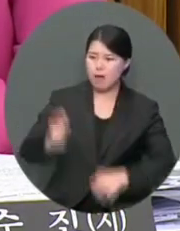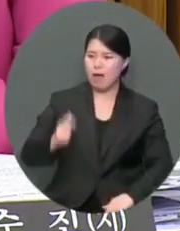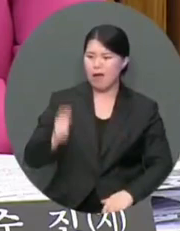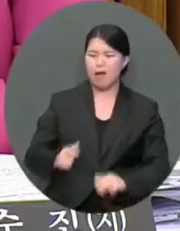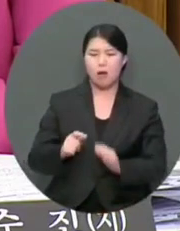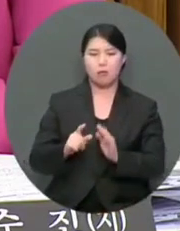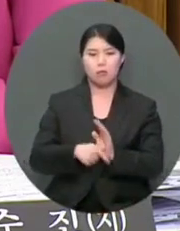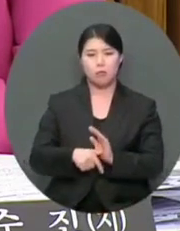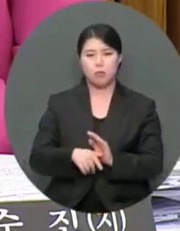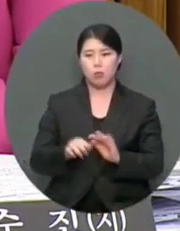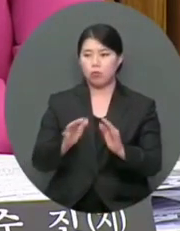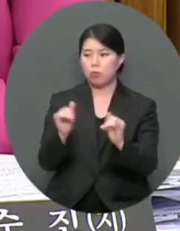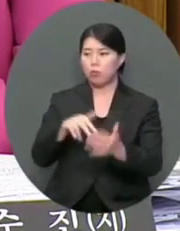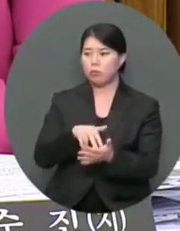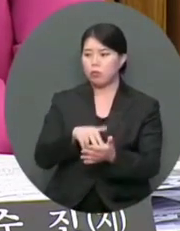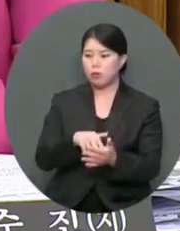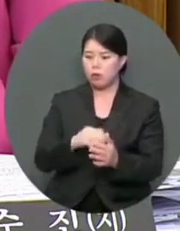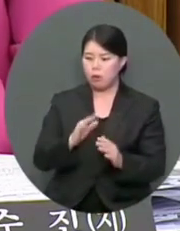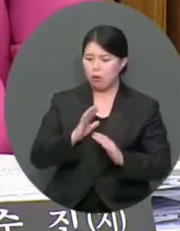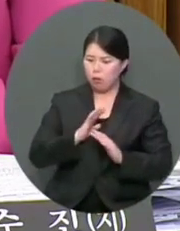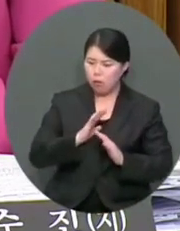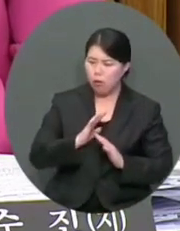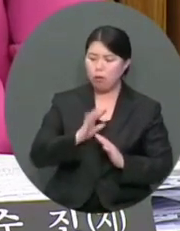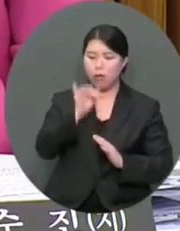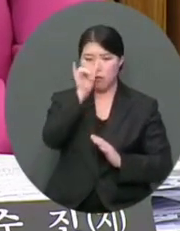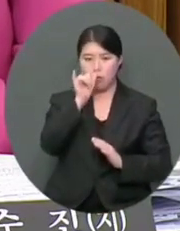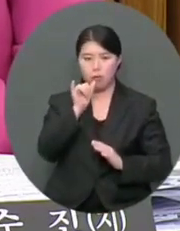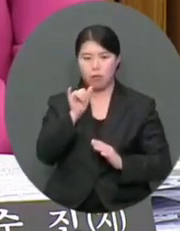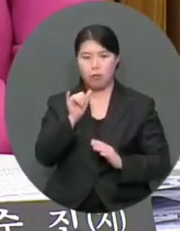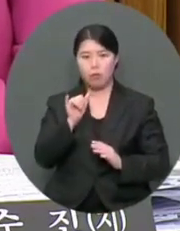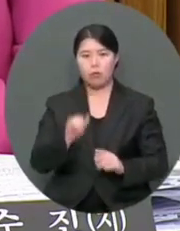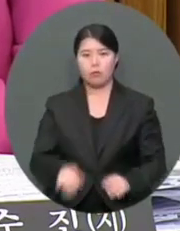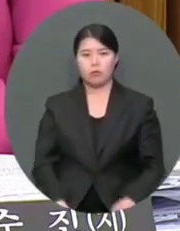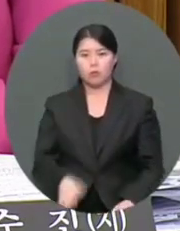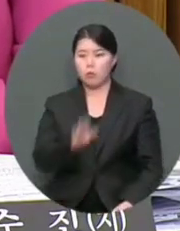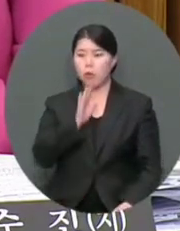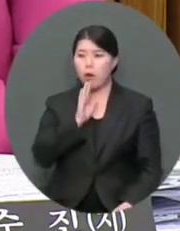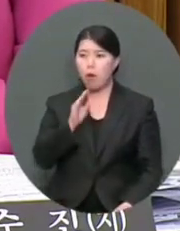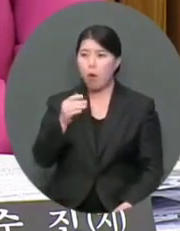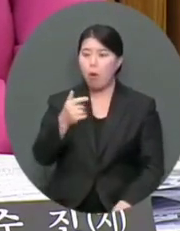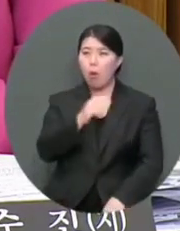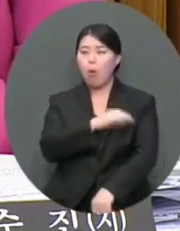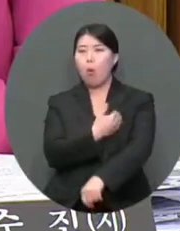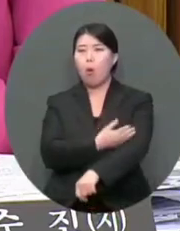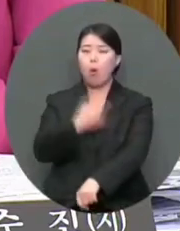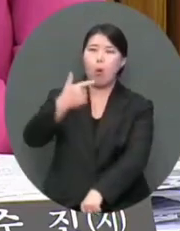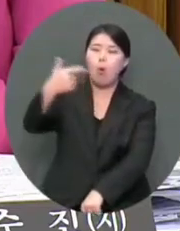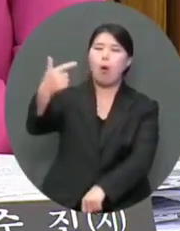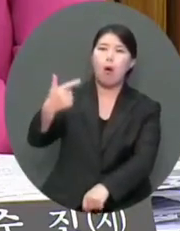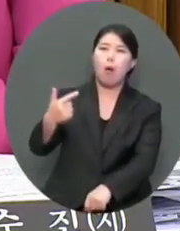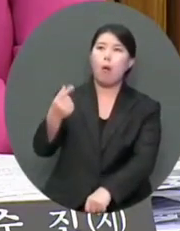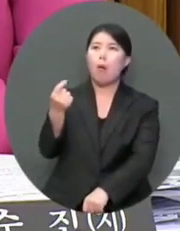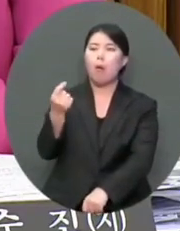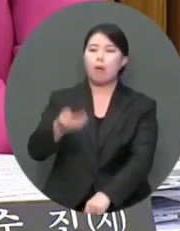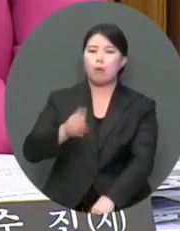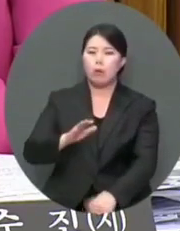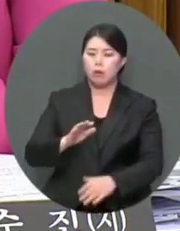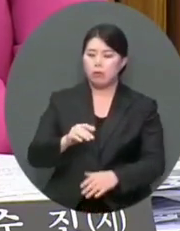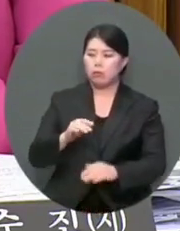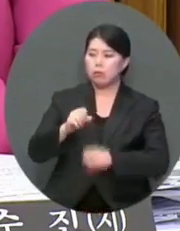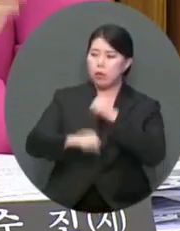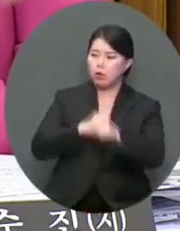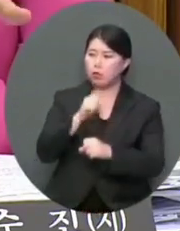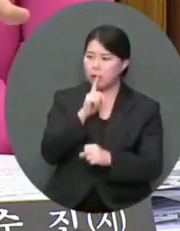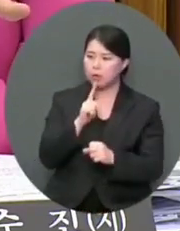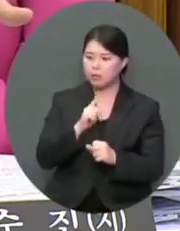공포스럽죠, 국민들은. 그렇지 않아도 무서운 존재들인데 판검사 얼마나 무섭습니까? 저도